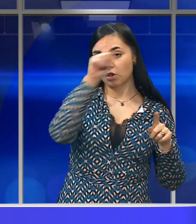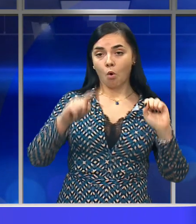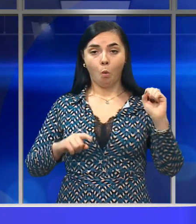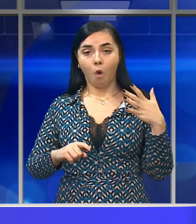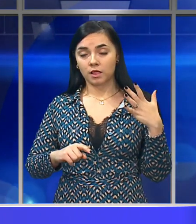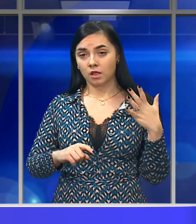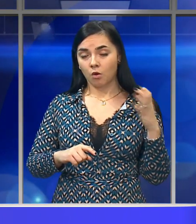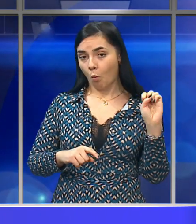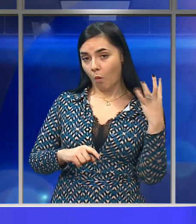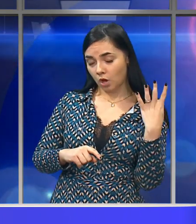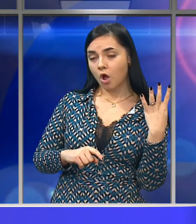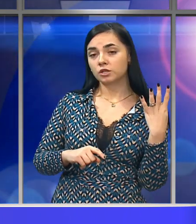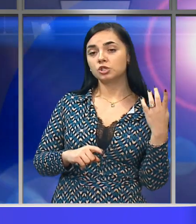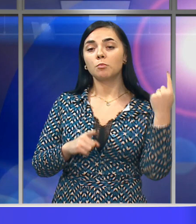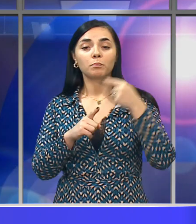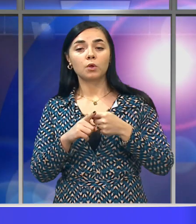gli over